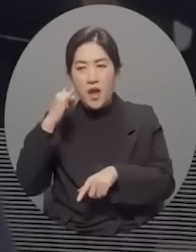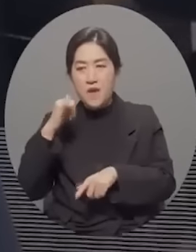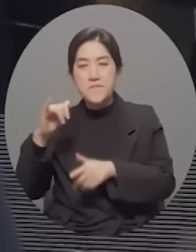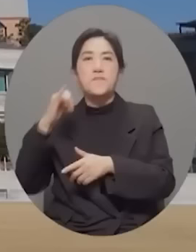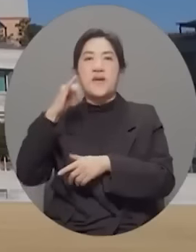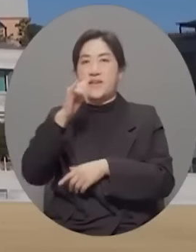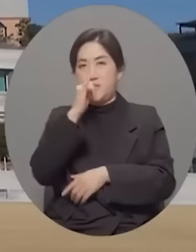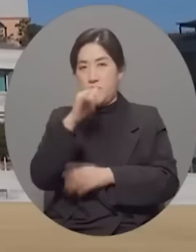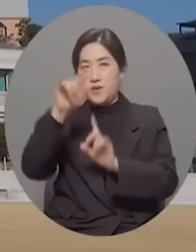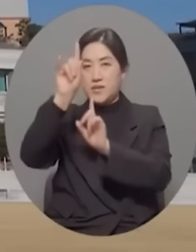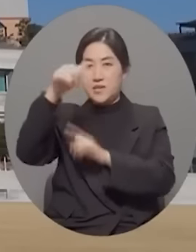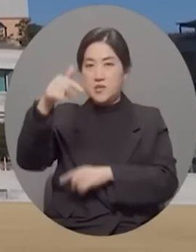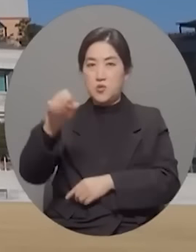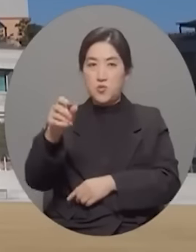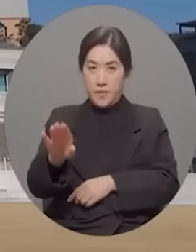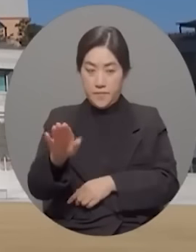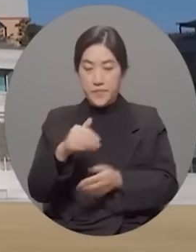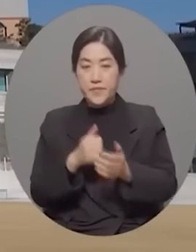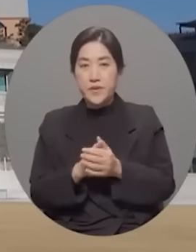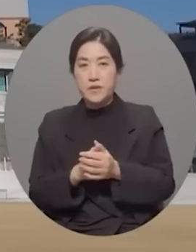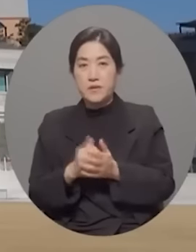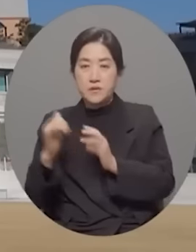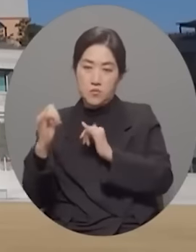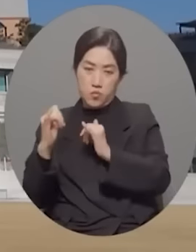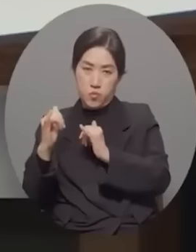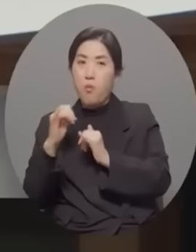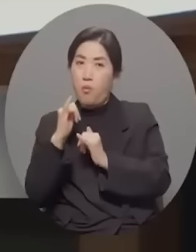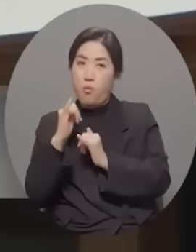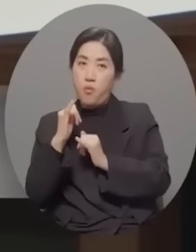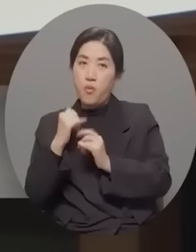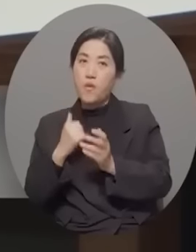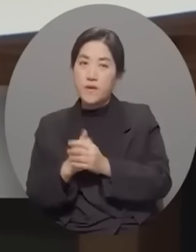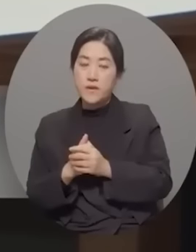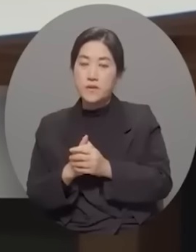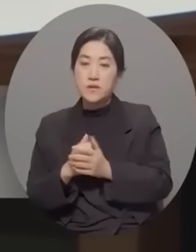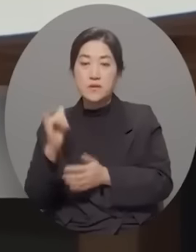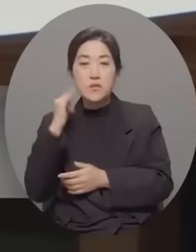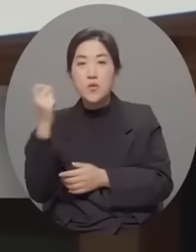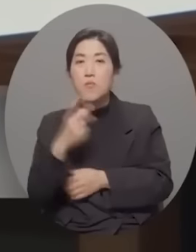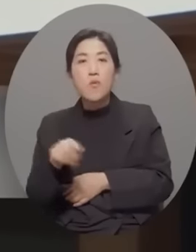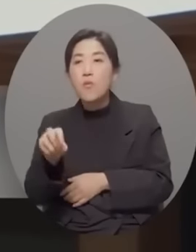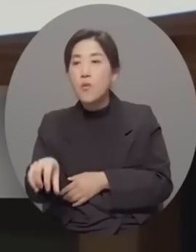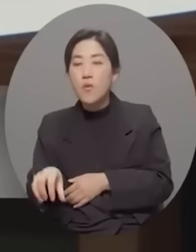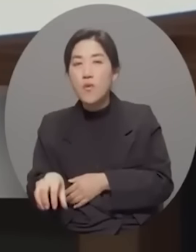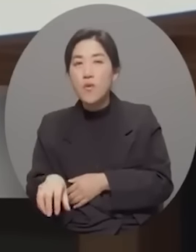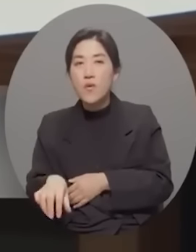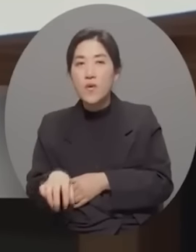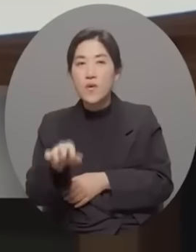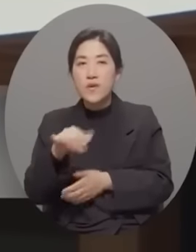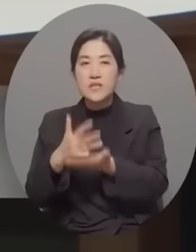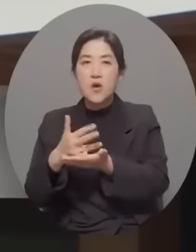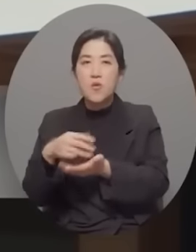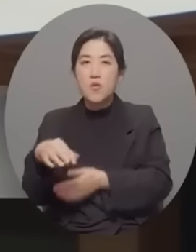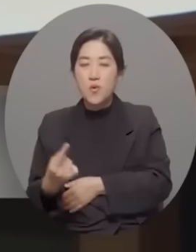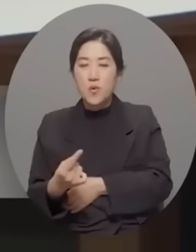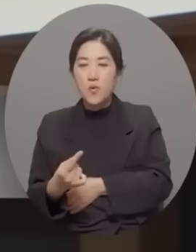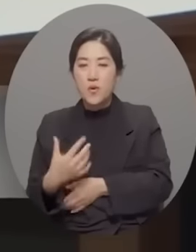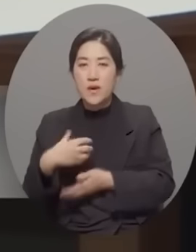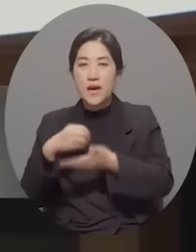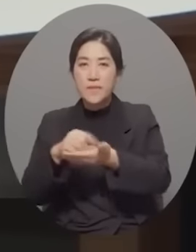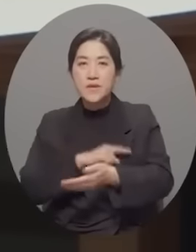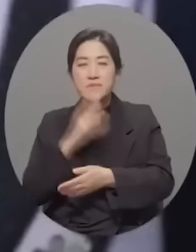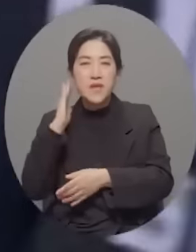확인됐습니다. 일정 시간 통화도 이뤄졌습니다. 이 전화번호의 발신지는 이태원로, 가입자명은